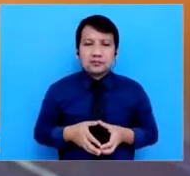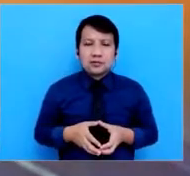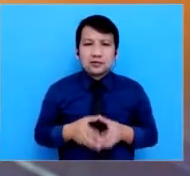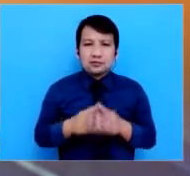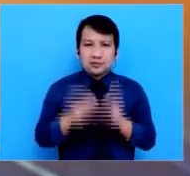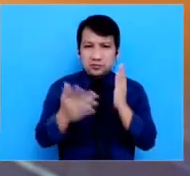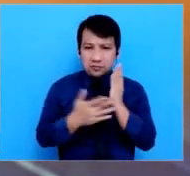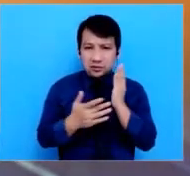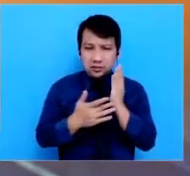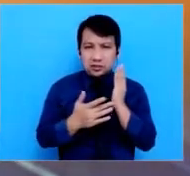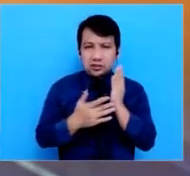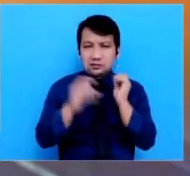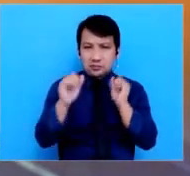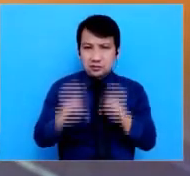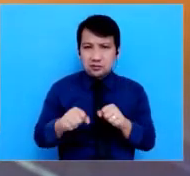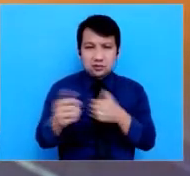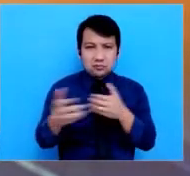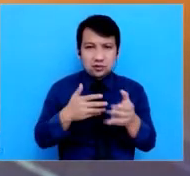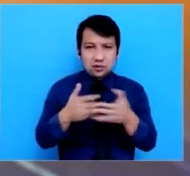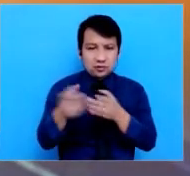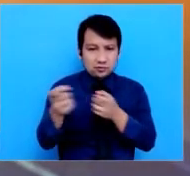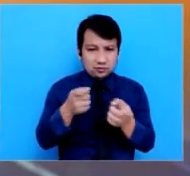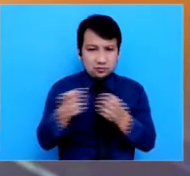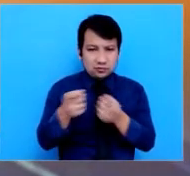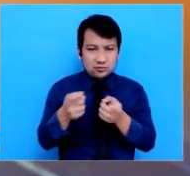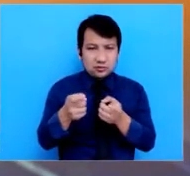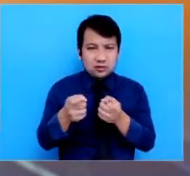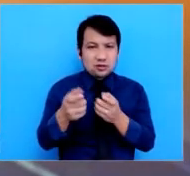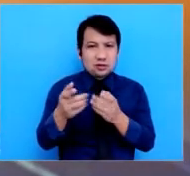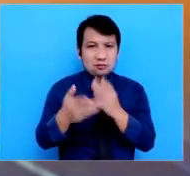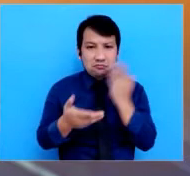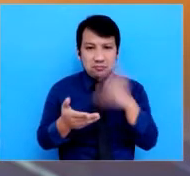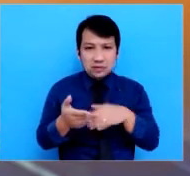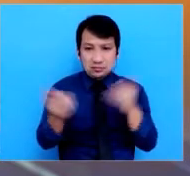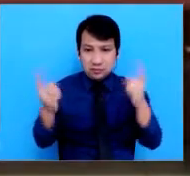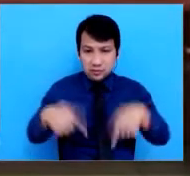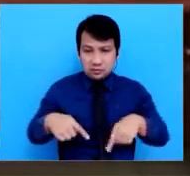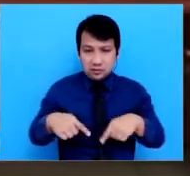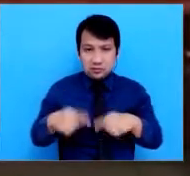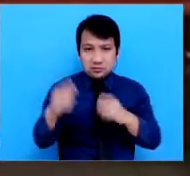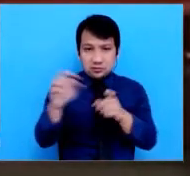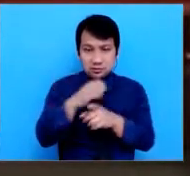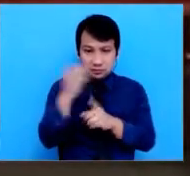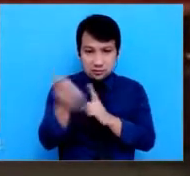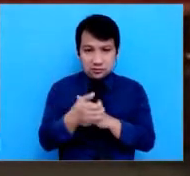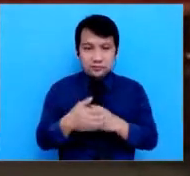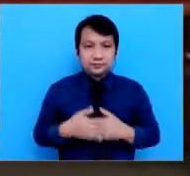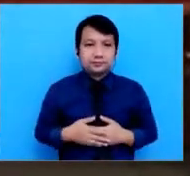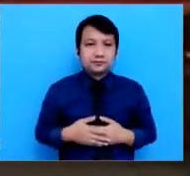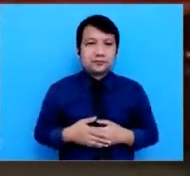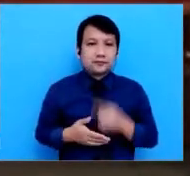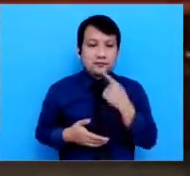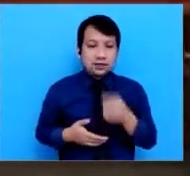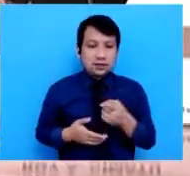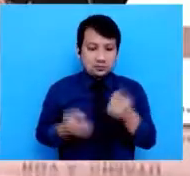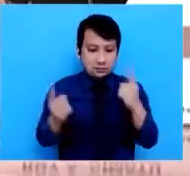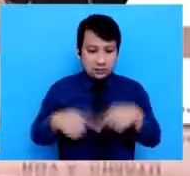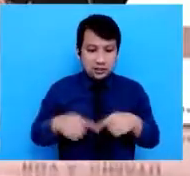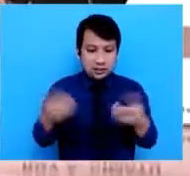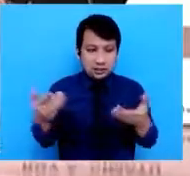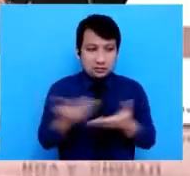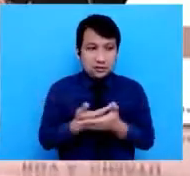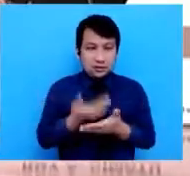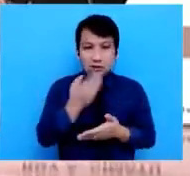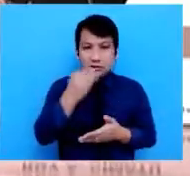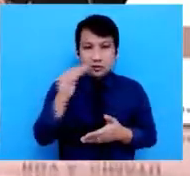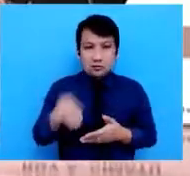na rin daw kasi para pigilan ang negatibong epekto nito lalo na sa kalikasan. Pero kalakip ng bagong utos ay ang